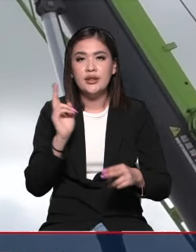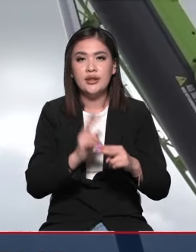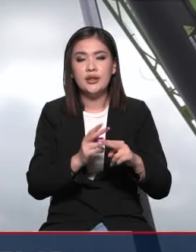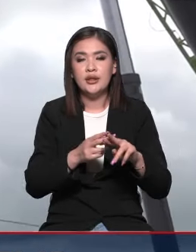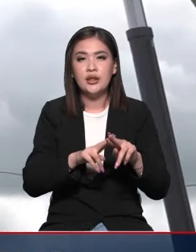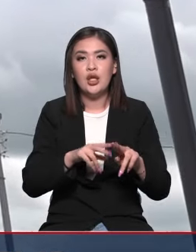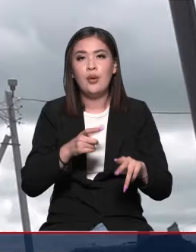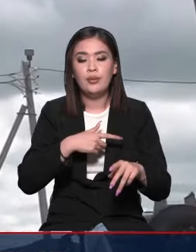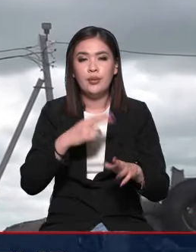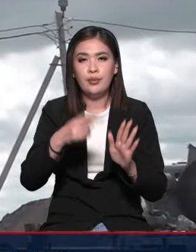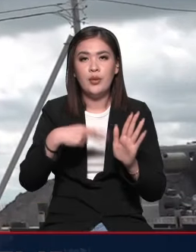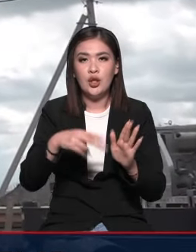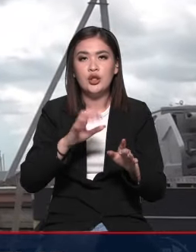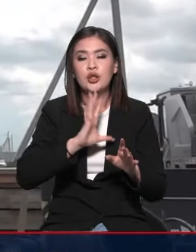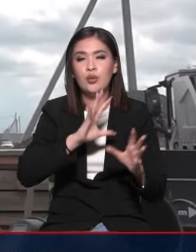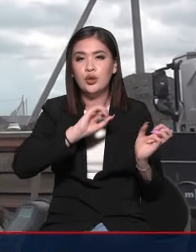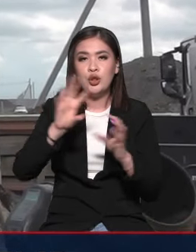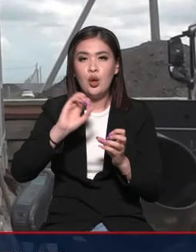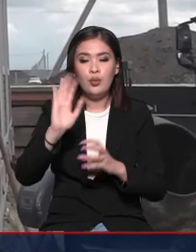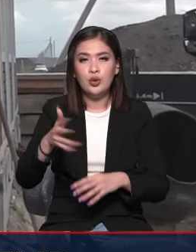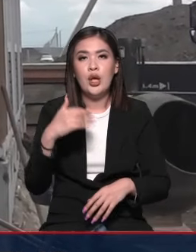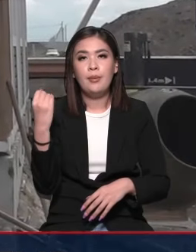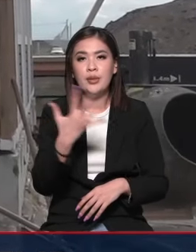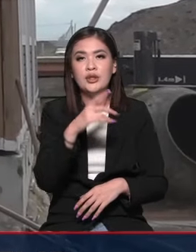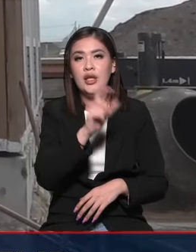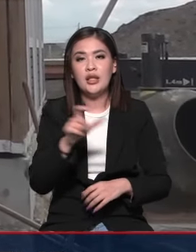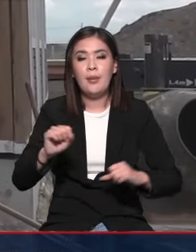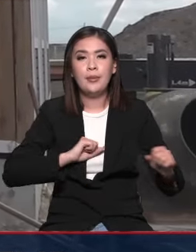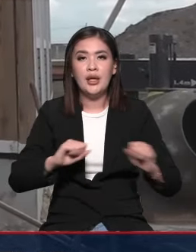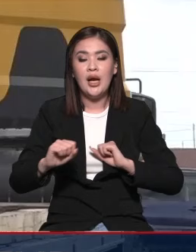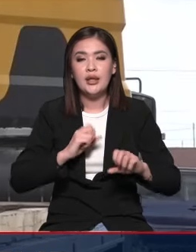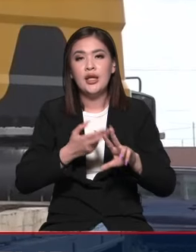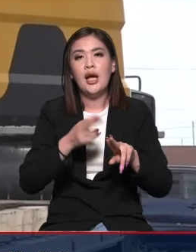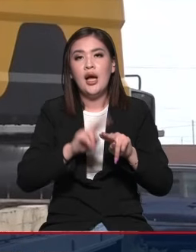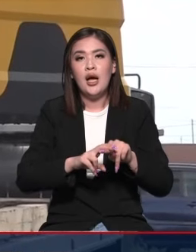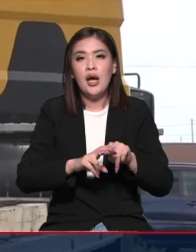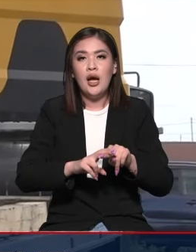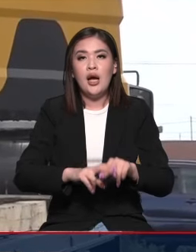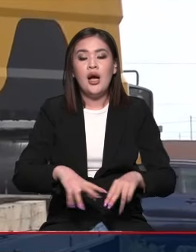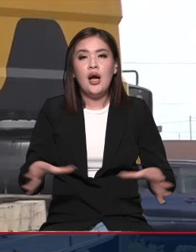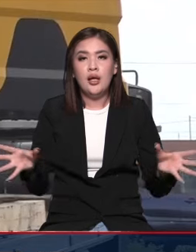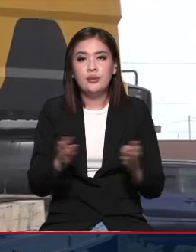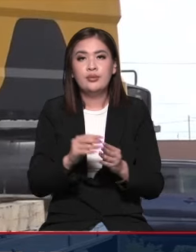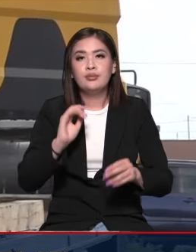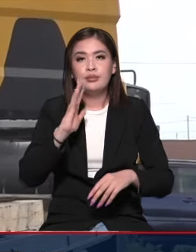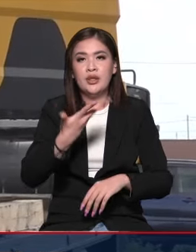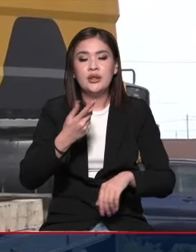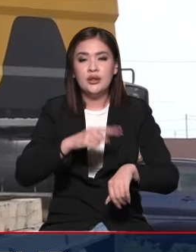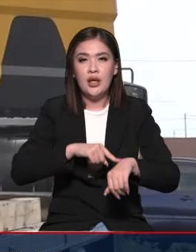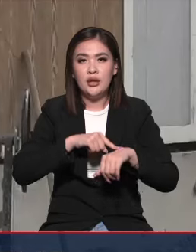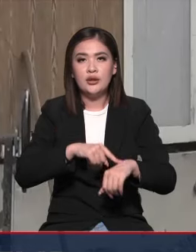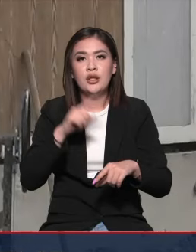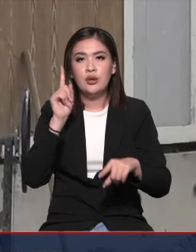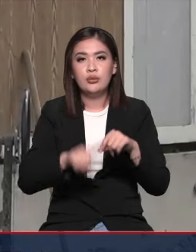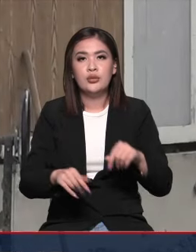теріскейге жеткізіледі. Артықшылығы сол, 5 адамнан құралған бригада баспананың қаңқасын айналасы 5 сағатта құрастырады.